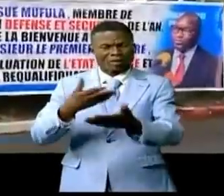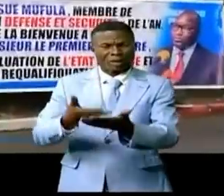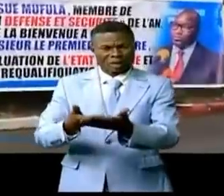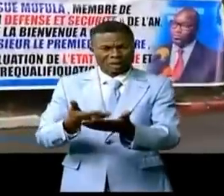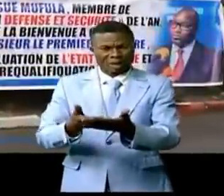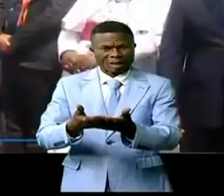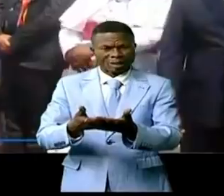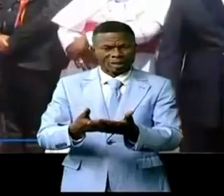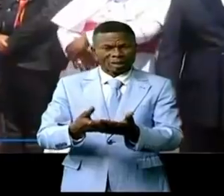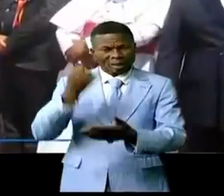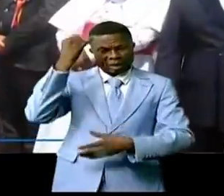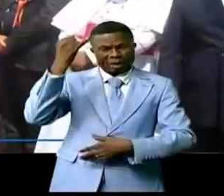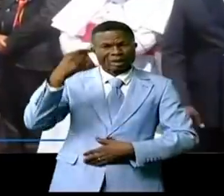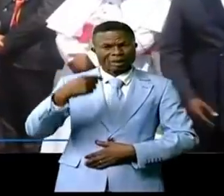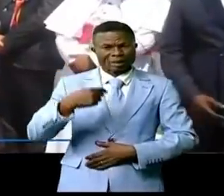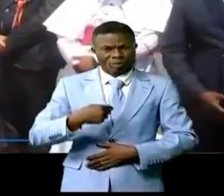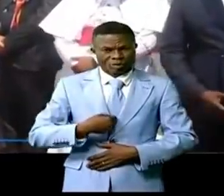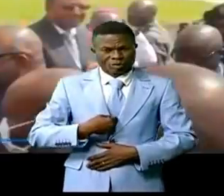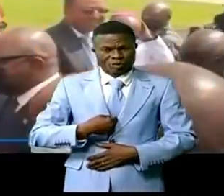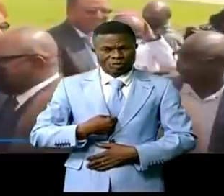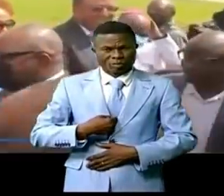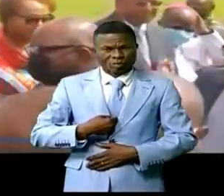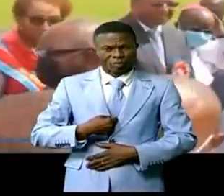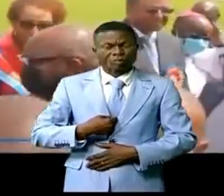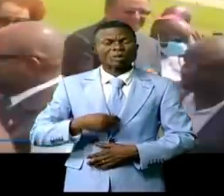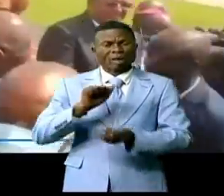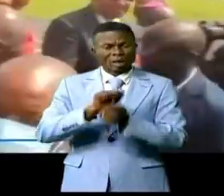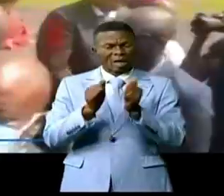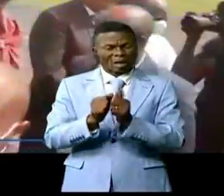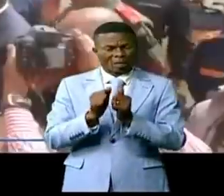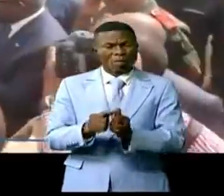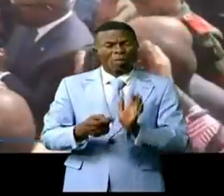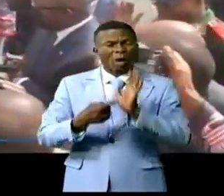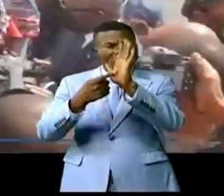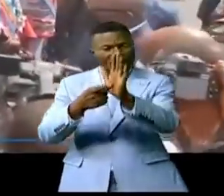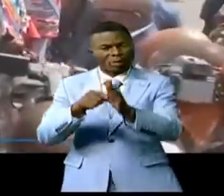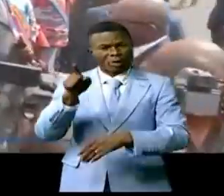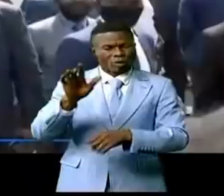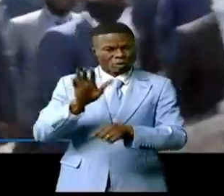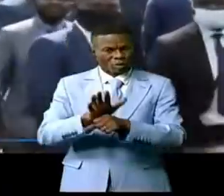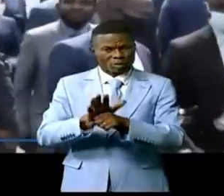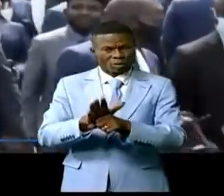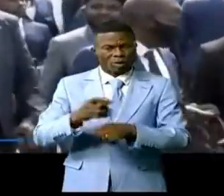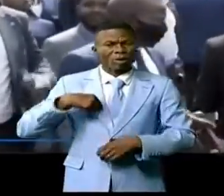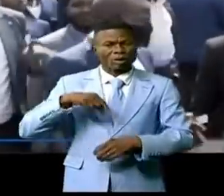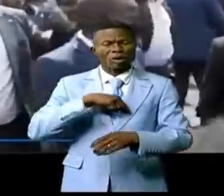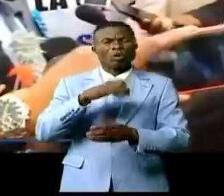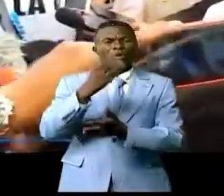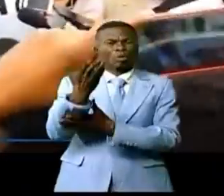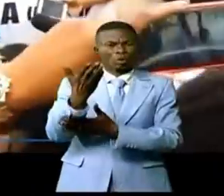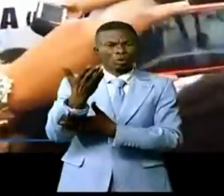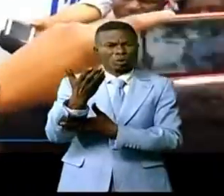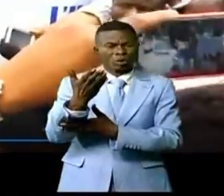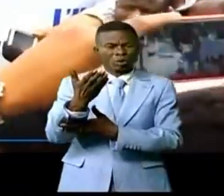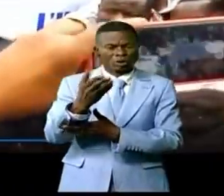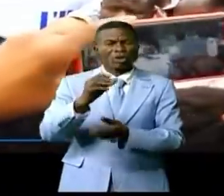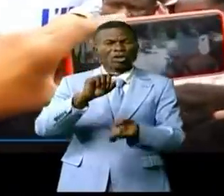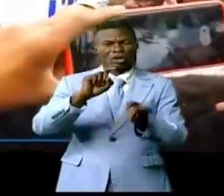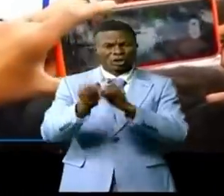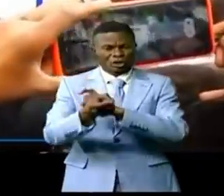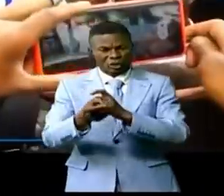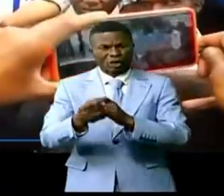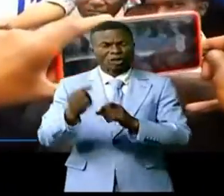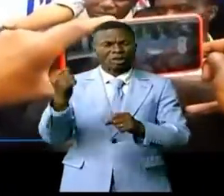que nous avons beaucoup à suggérer. Et puis, vous le savez, nous avions demandé à ce que l'on puisse requalifier l'état